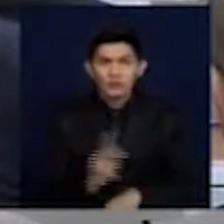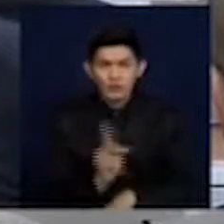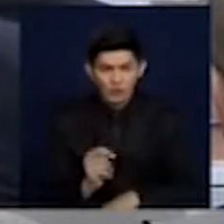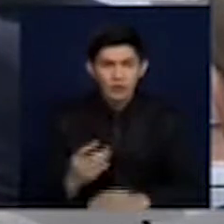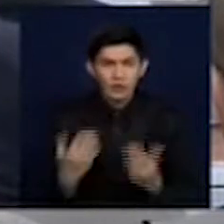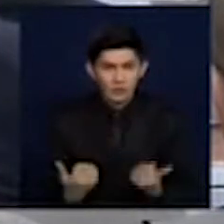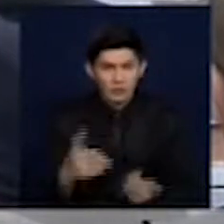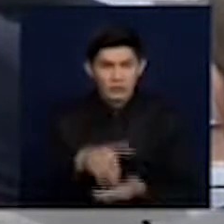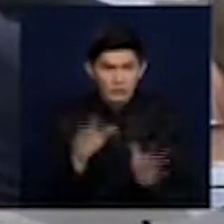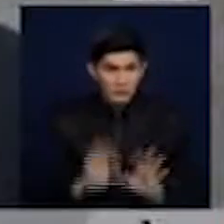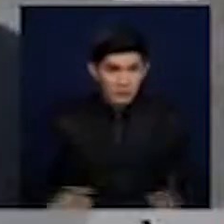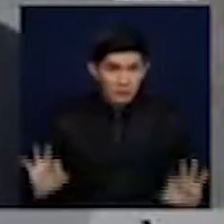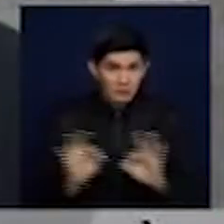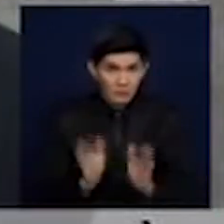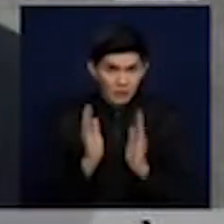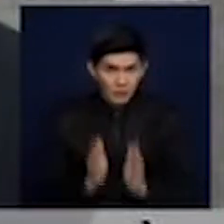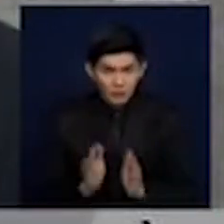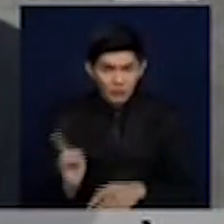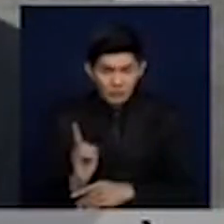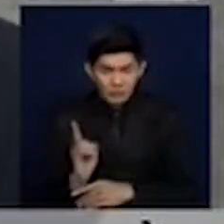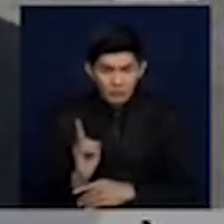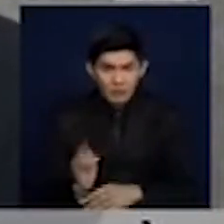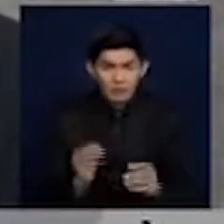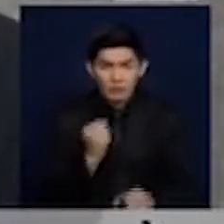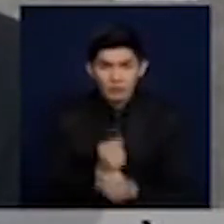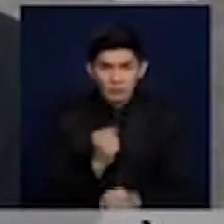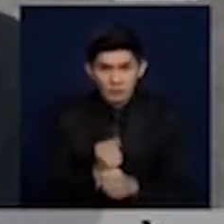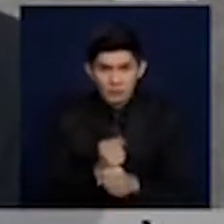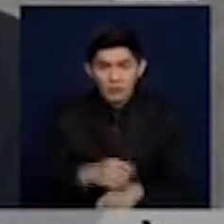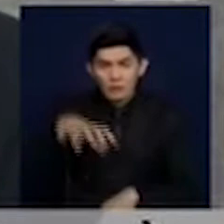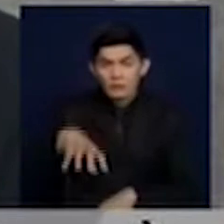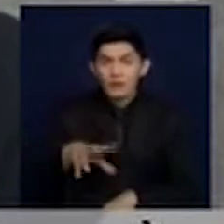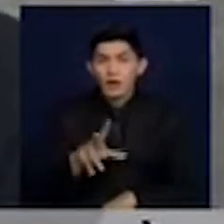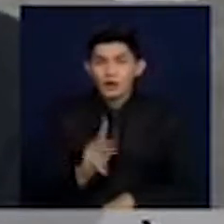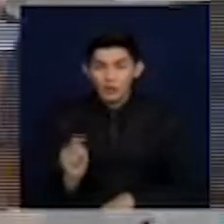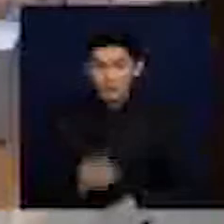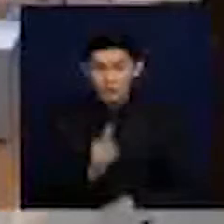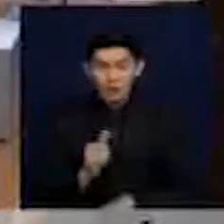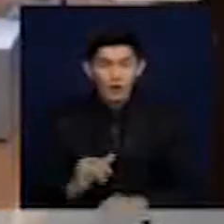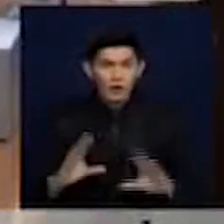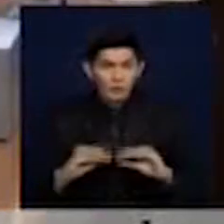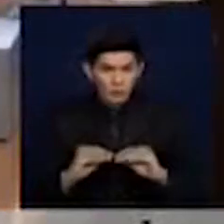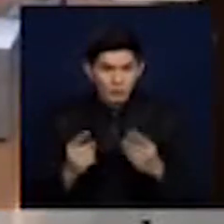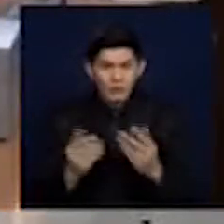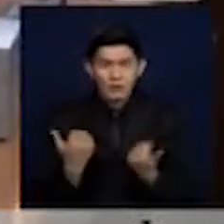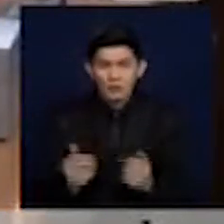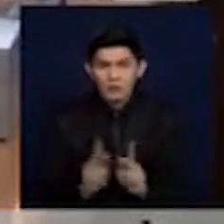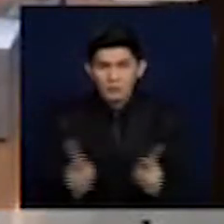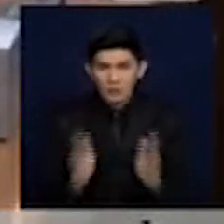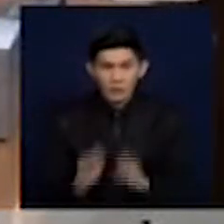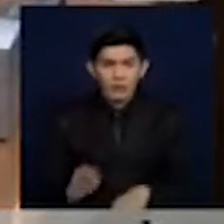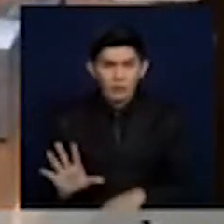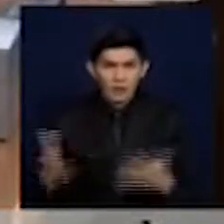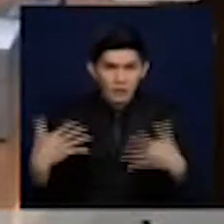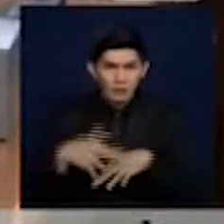นเสียหลักกับส่งเพียงบุคคลที่อยู่ในระดับปฏิบัติงานของสำนักงานกกต.เท่านั้นแต่กรรมการทั้ง5คนไม่ได้เข้าร่วมง